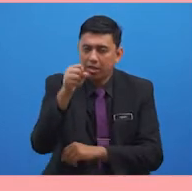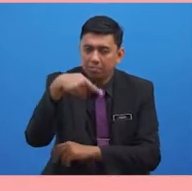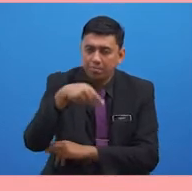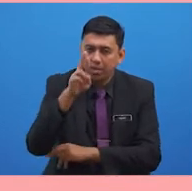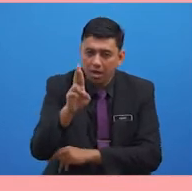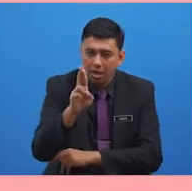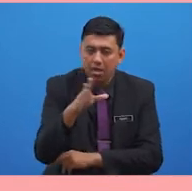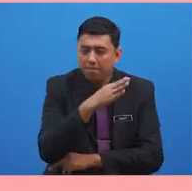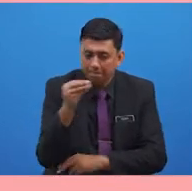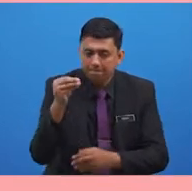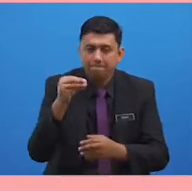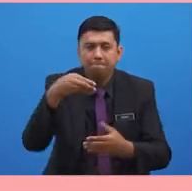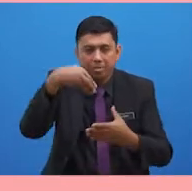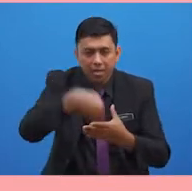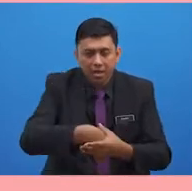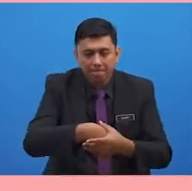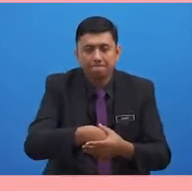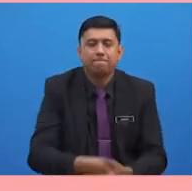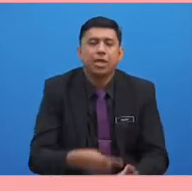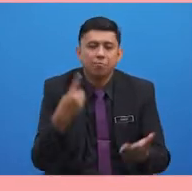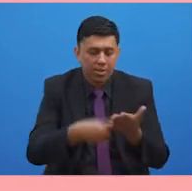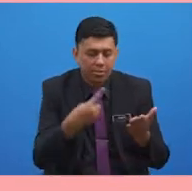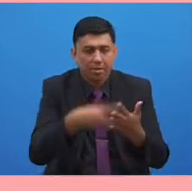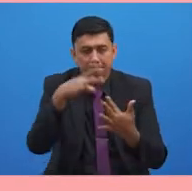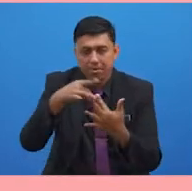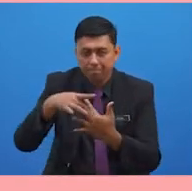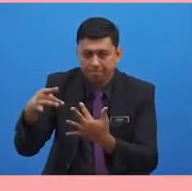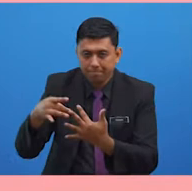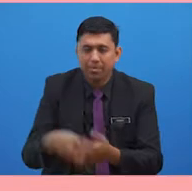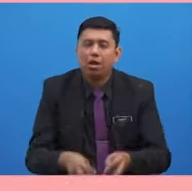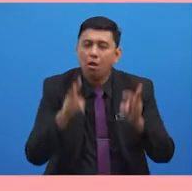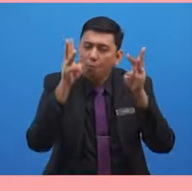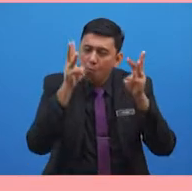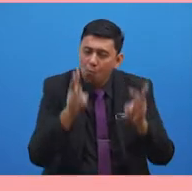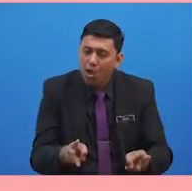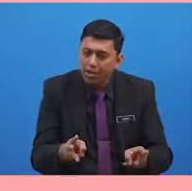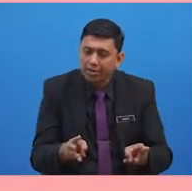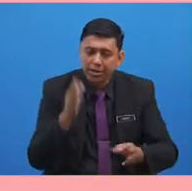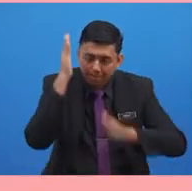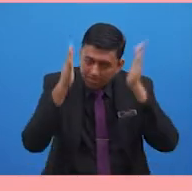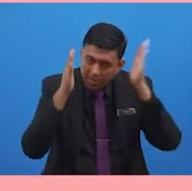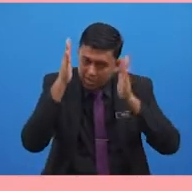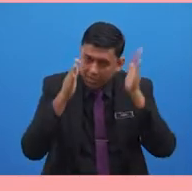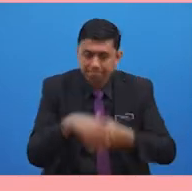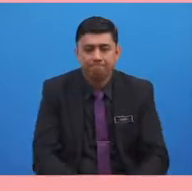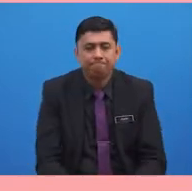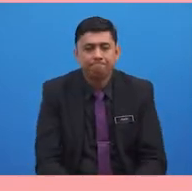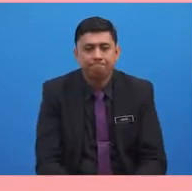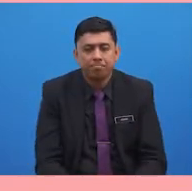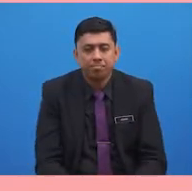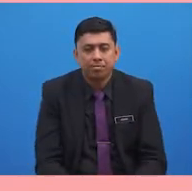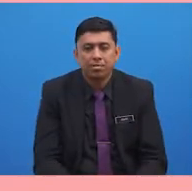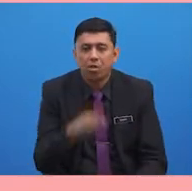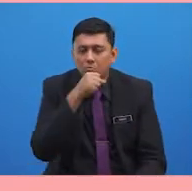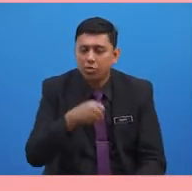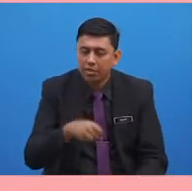Suruhanjaya Pilihan Raya dalam daftar pemilih. Kedua, warga negara Malaysia. Ketiga,